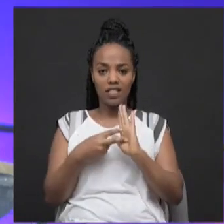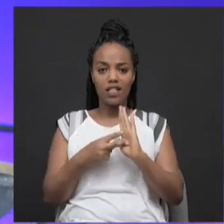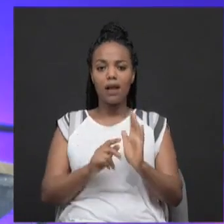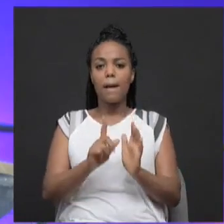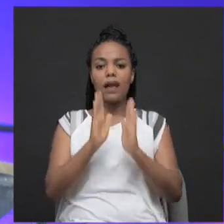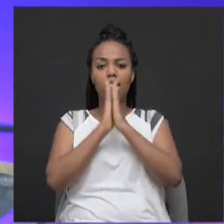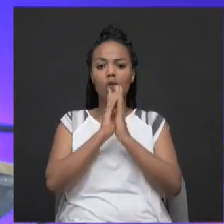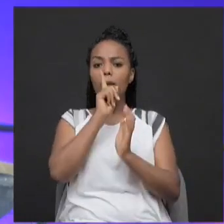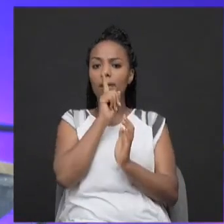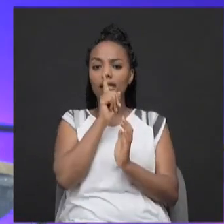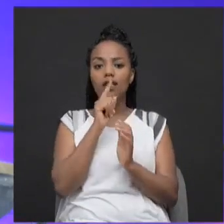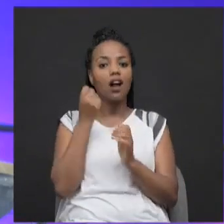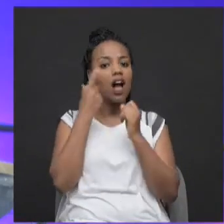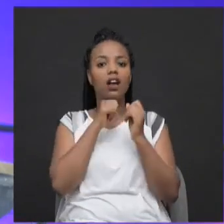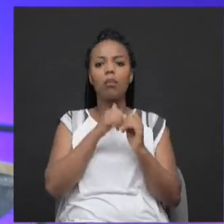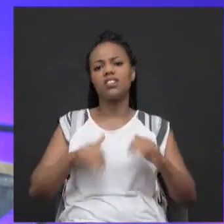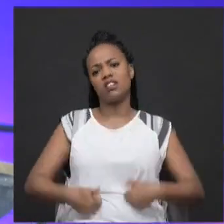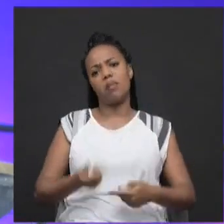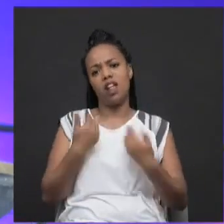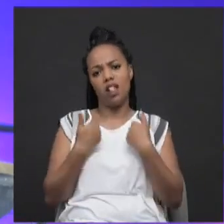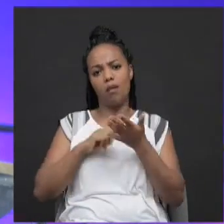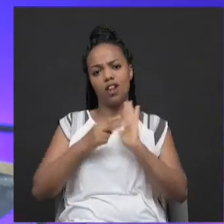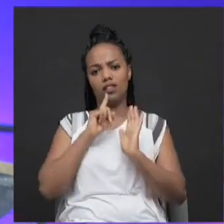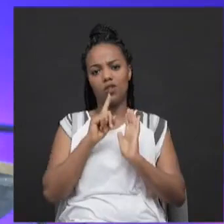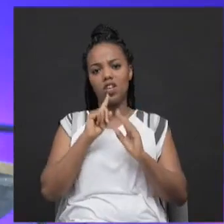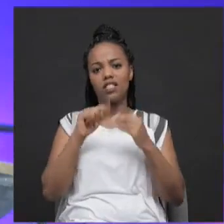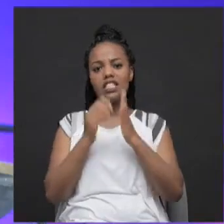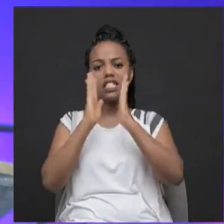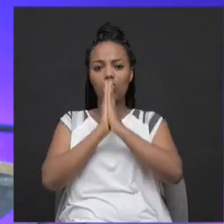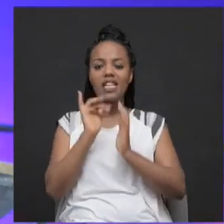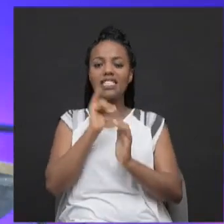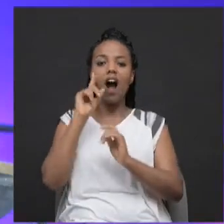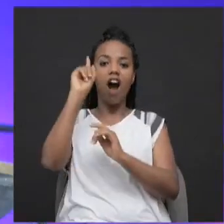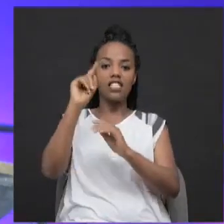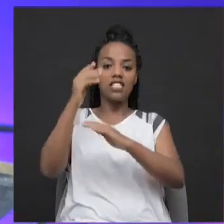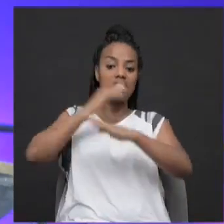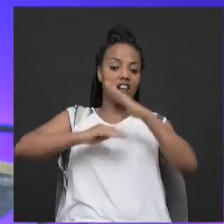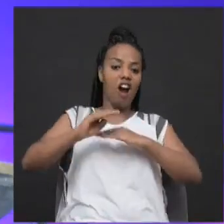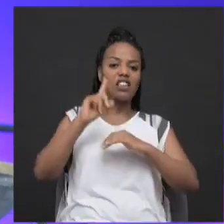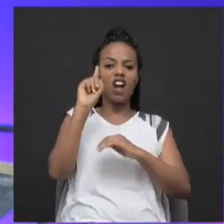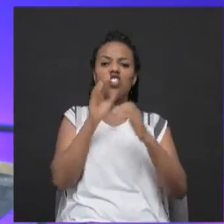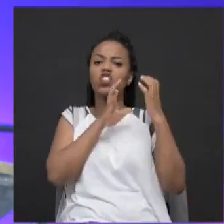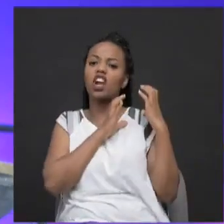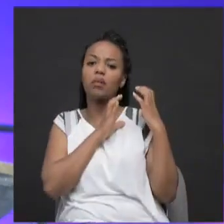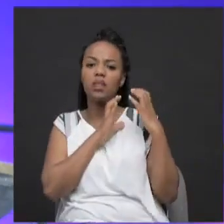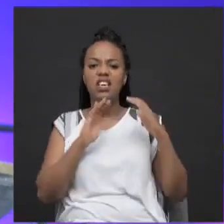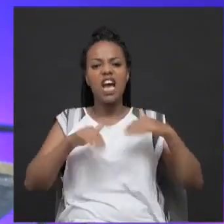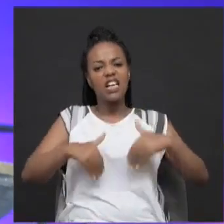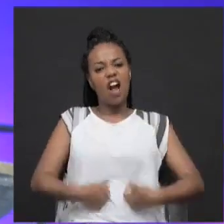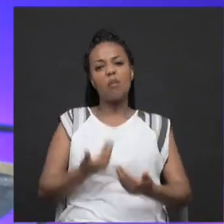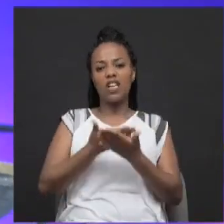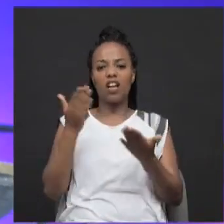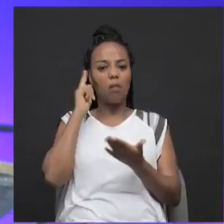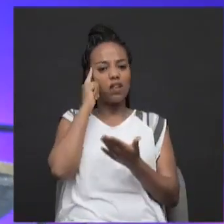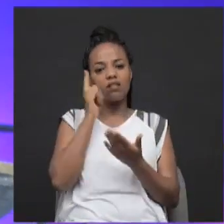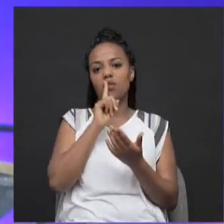ምስጢር ካልገባን ያታክተናል። ጸሎትን እንደ አንድ እዳ ወይም እንደ አንድ ሸክም ወይም እንደ አንድ አታካች ነገር ነው